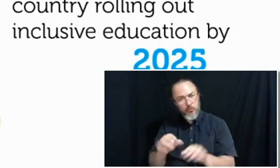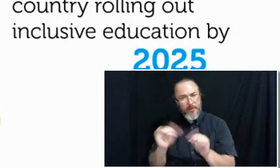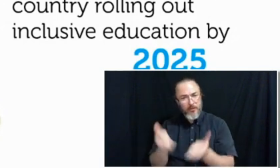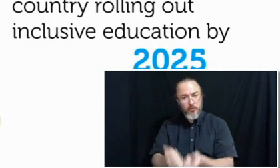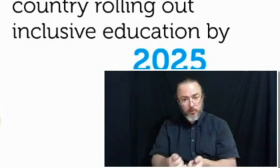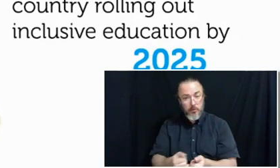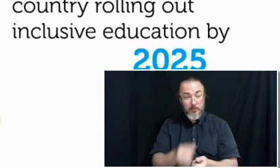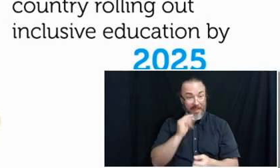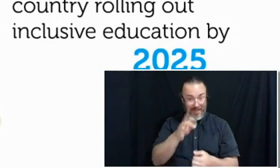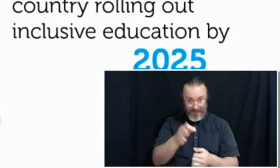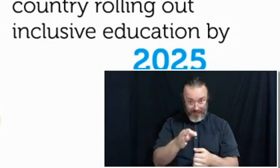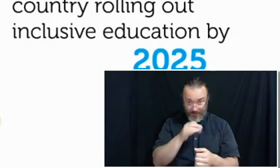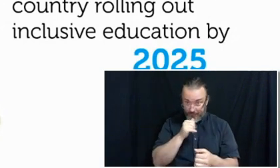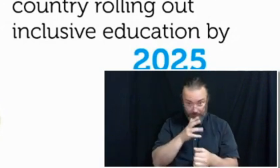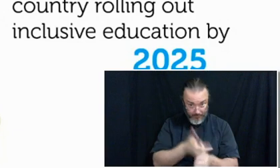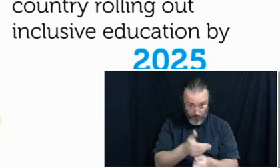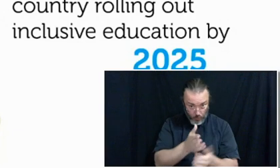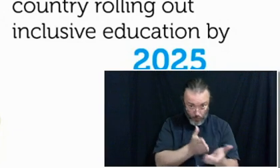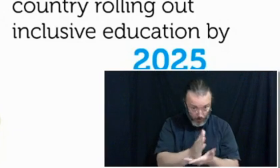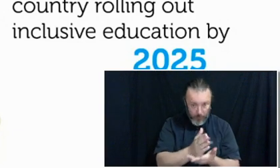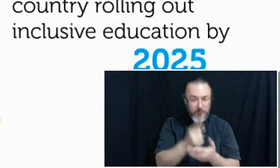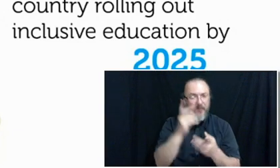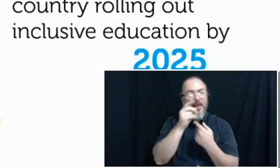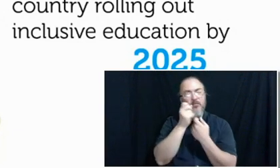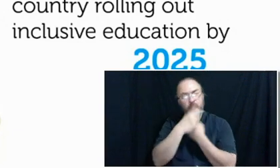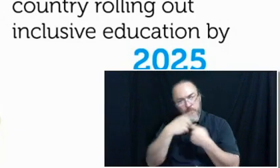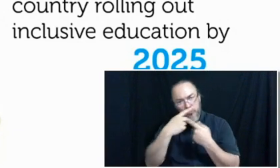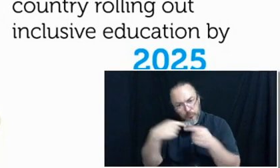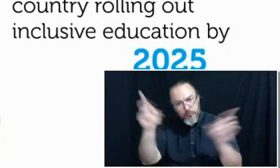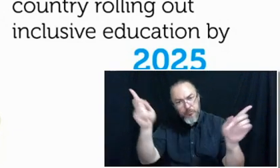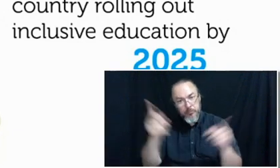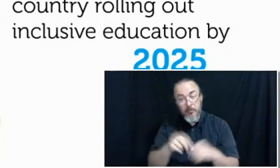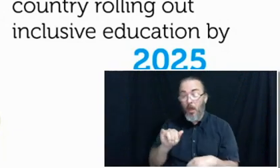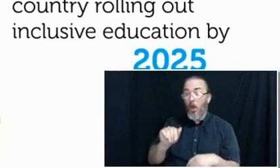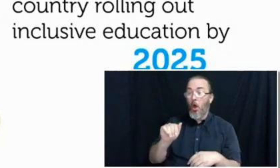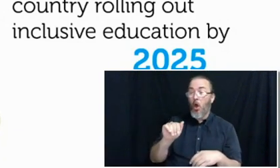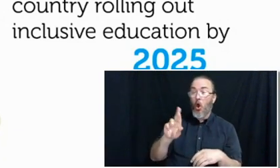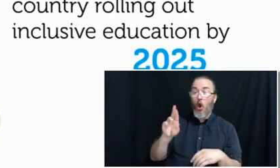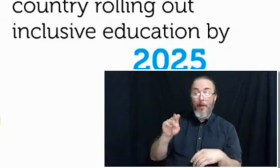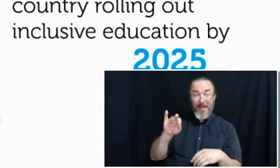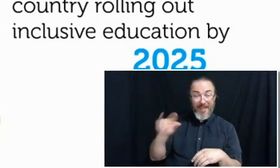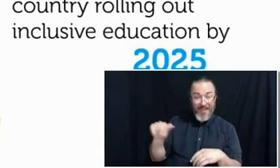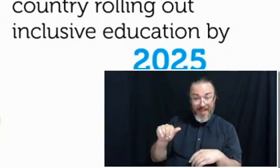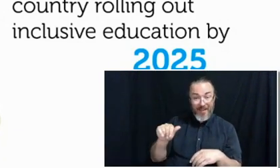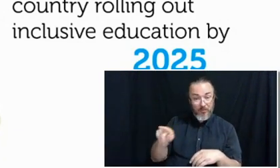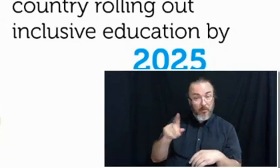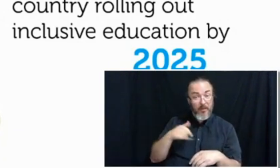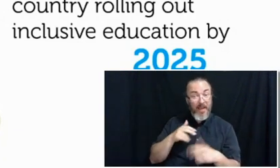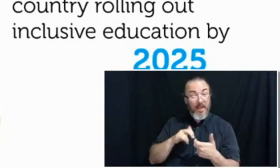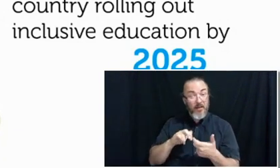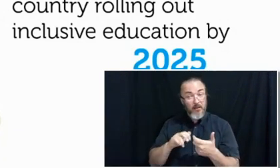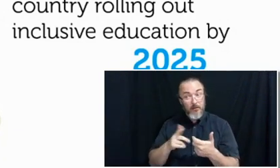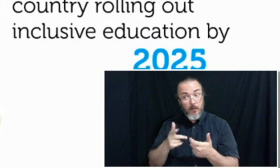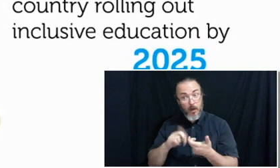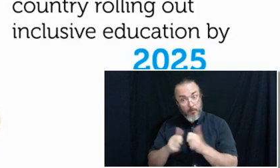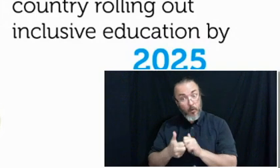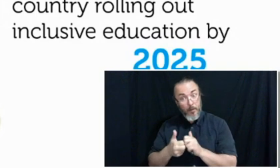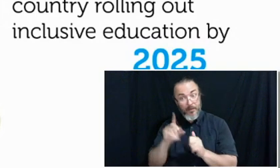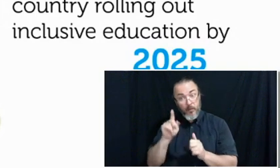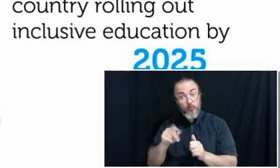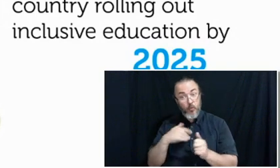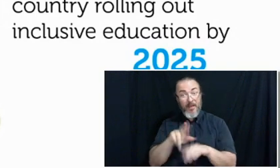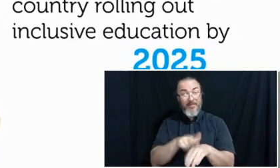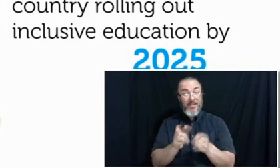aux violations des droits, elles font campagne pour des politiques inclusives. En Arménie, une campagne d'ONG a fait que le gouvernement a pris la décision de mettre en